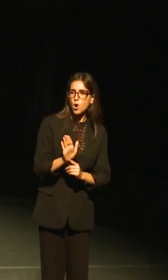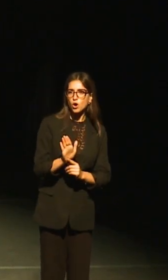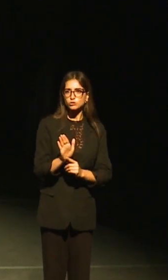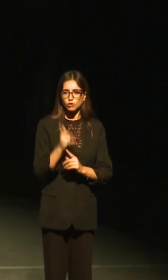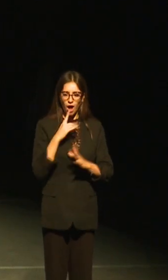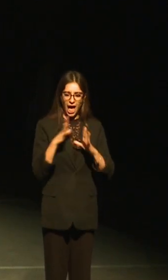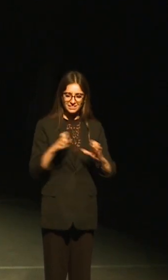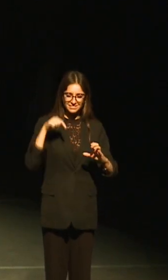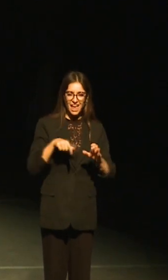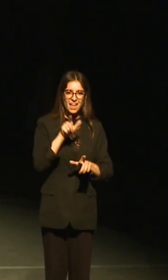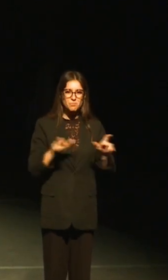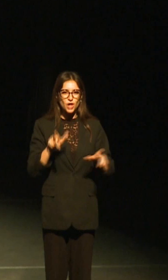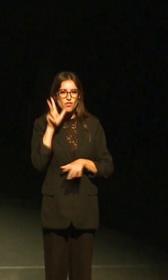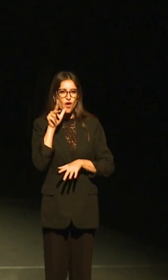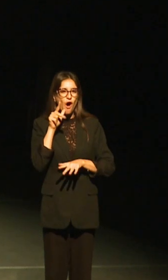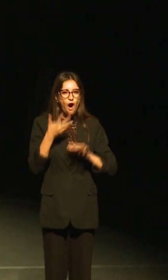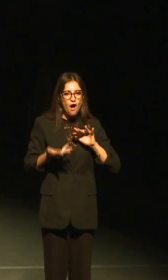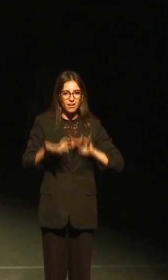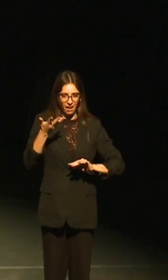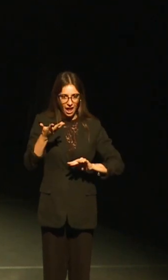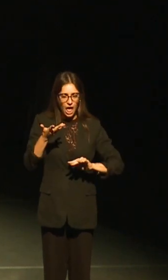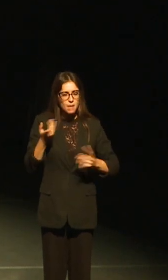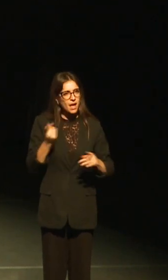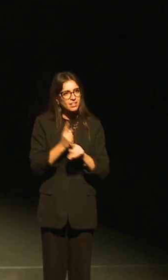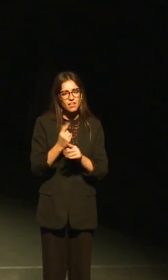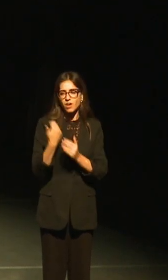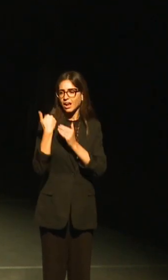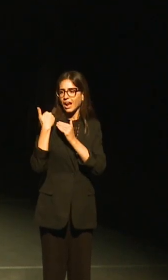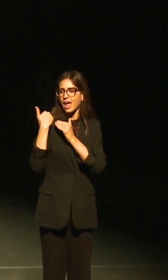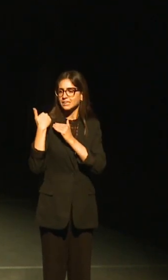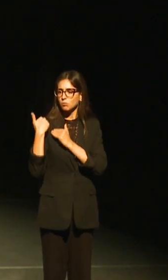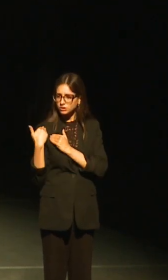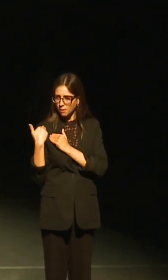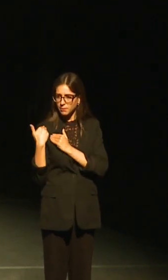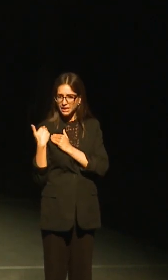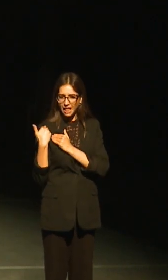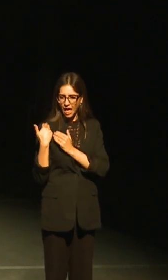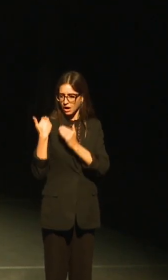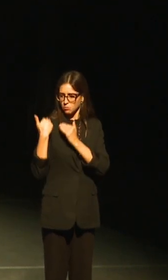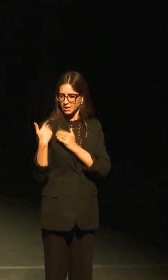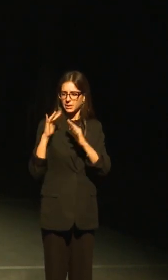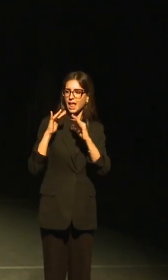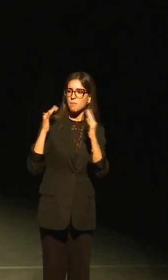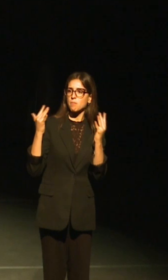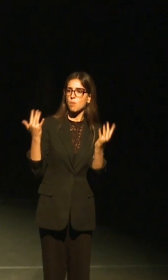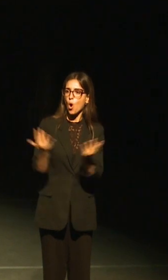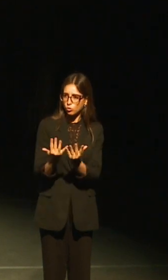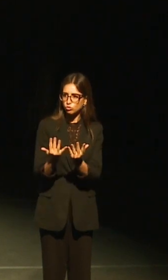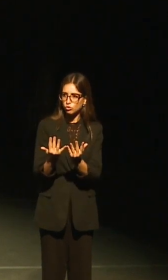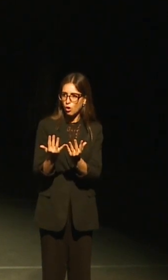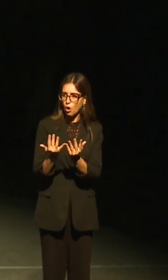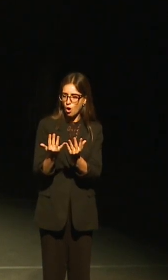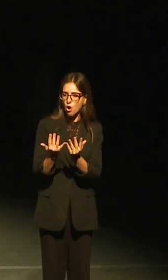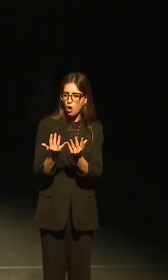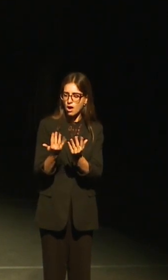proprio mi viene la parola ma di assumersi la responsabilità nei confronti del mondo e farlo andare